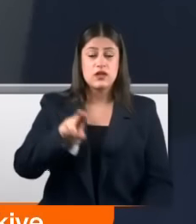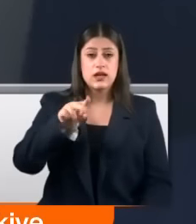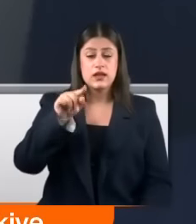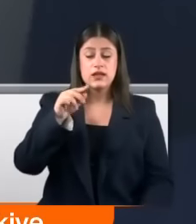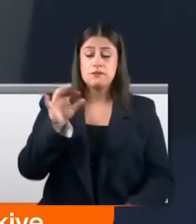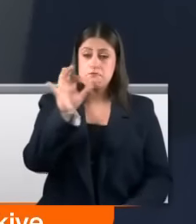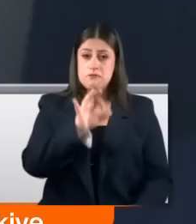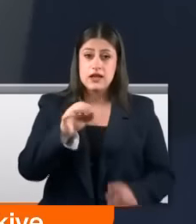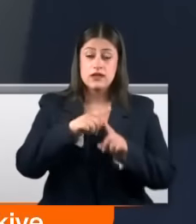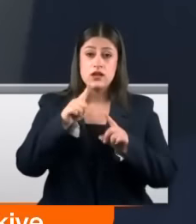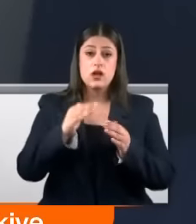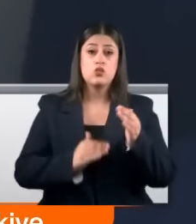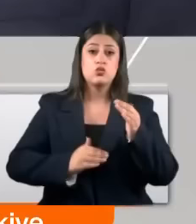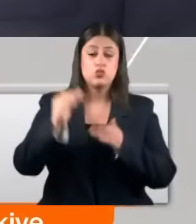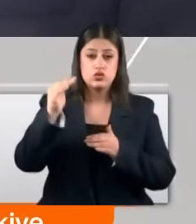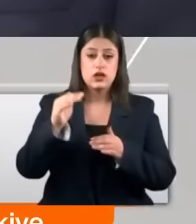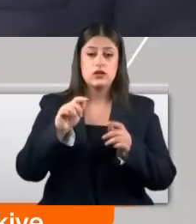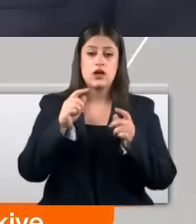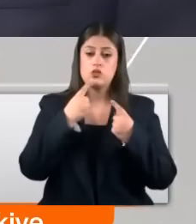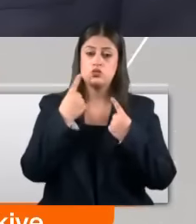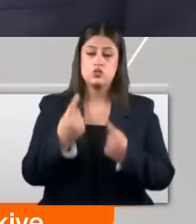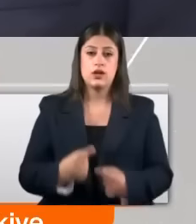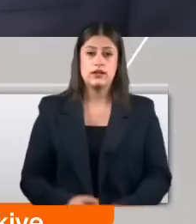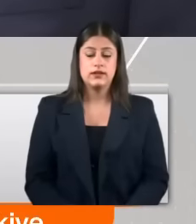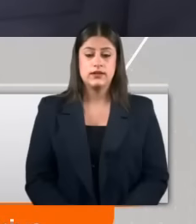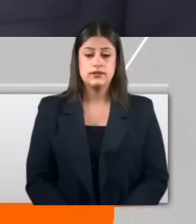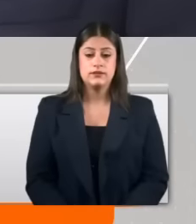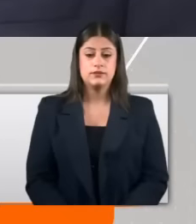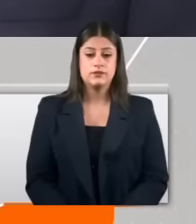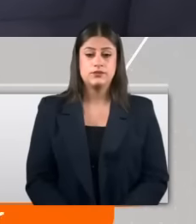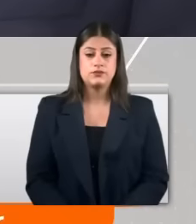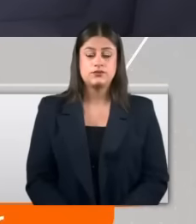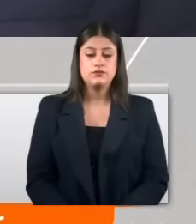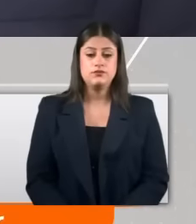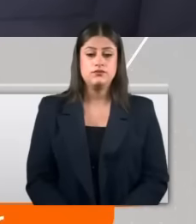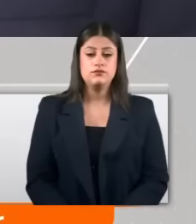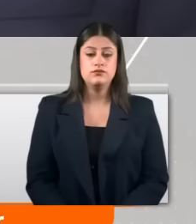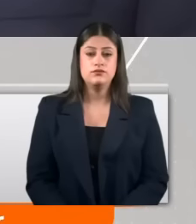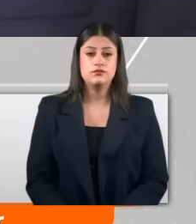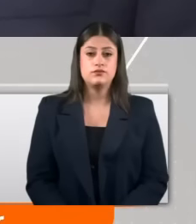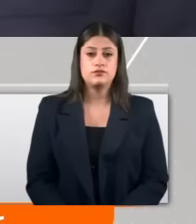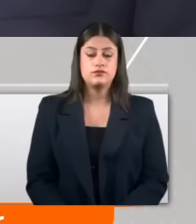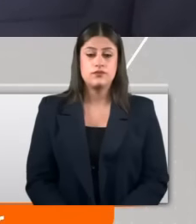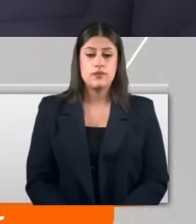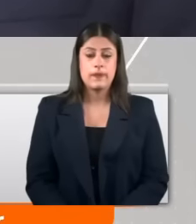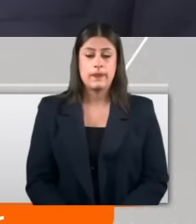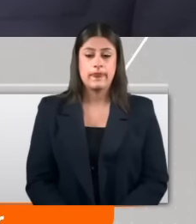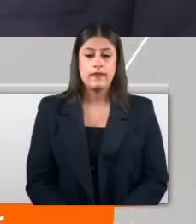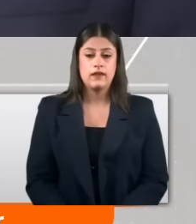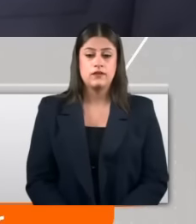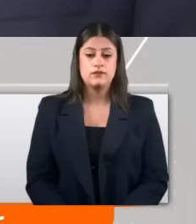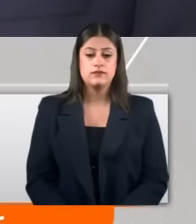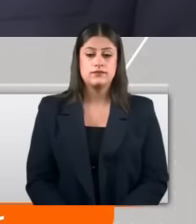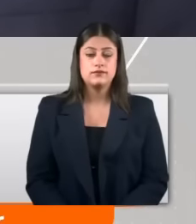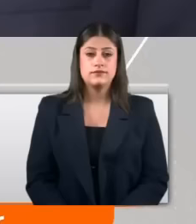liranın üzerinde kaynak aktarıldı. Bugün itibariyle belediyelerin prim borçları toplamda 96 milyar liraya